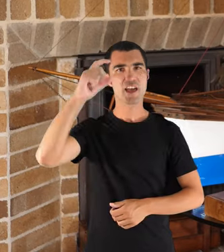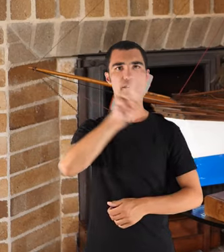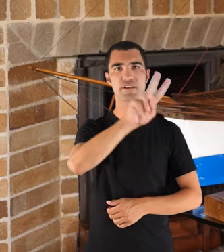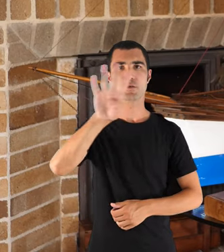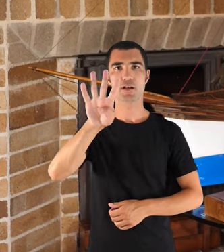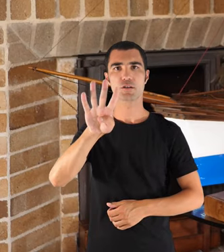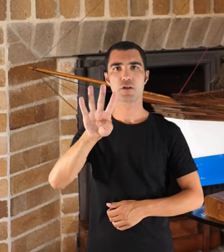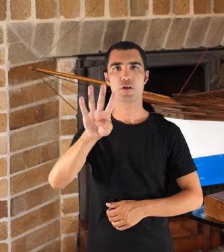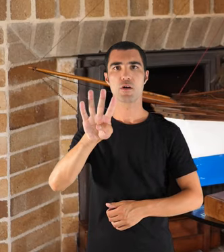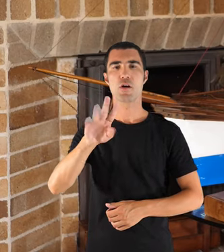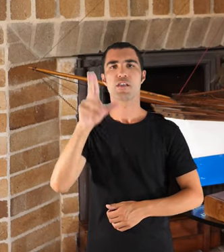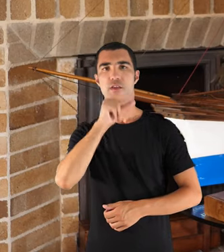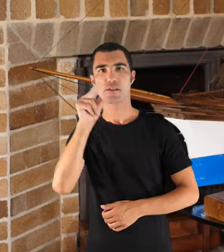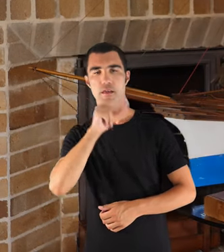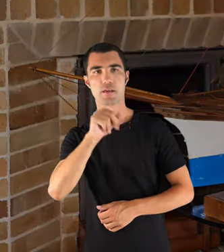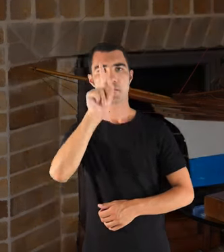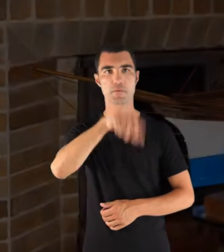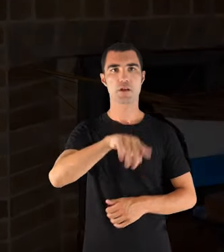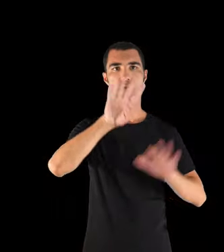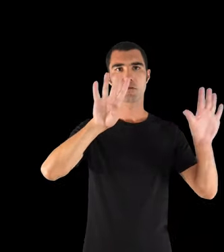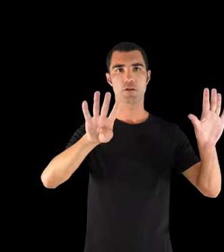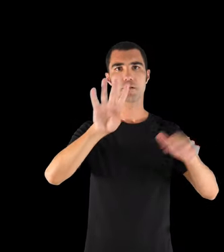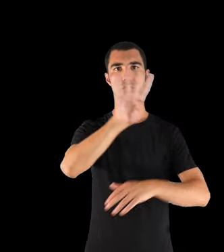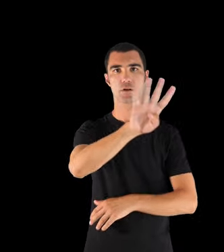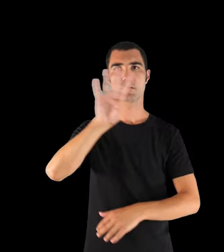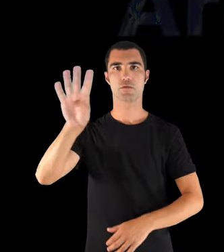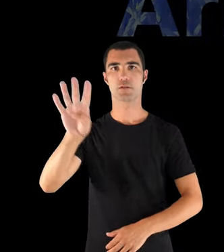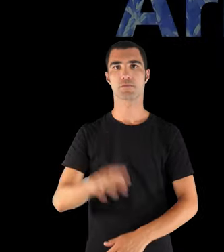de desembre de 1944.